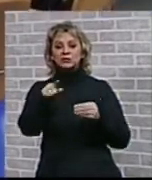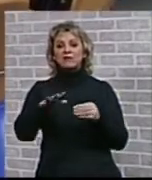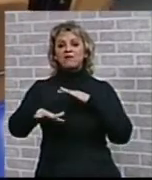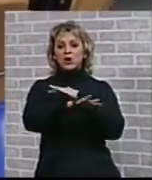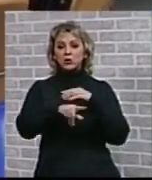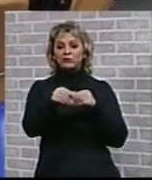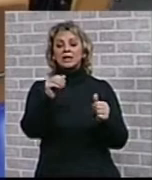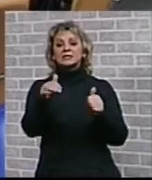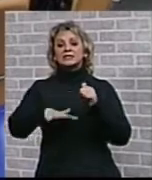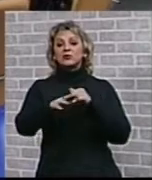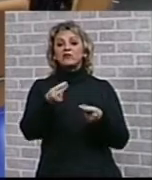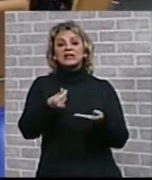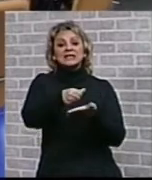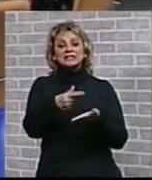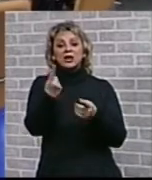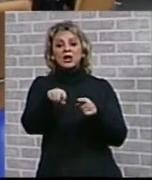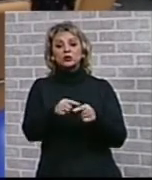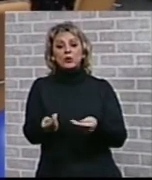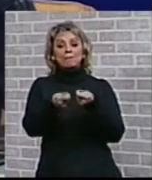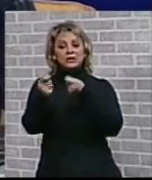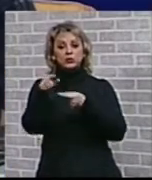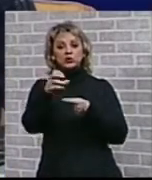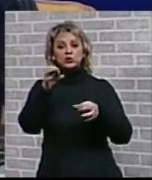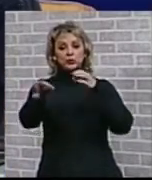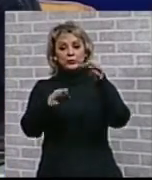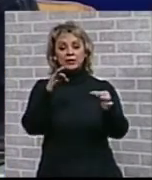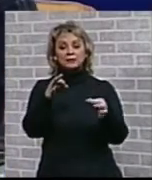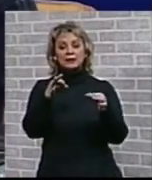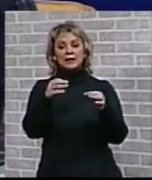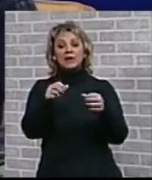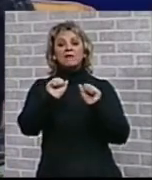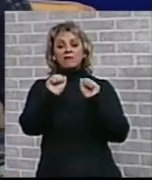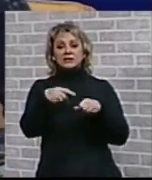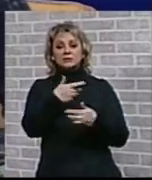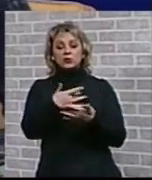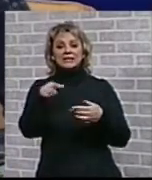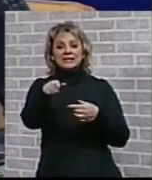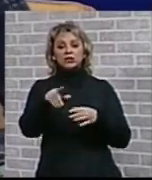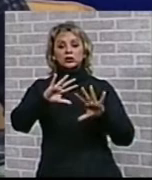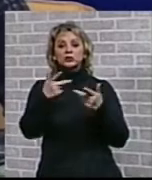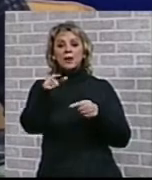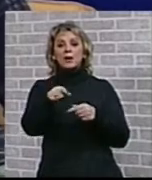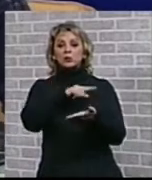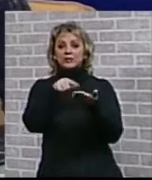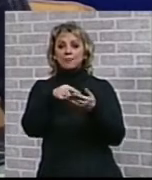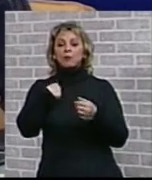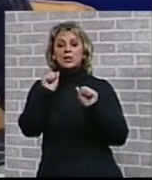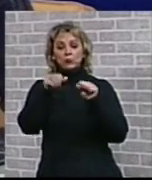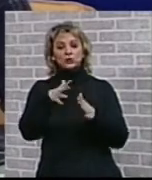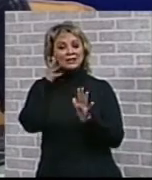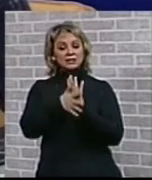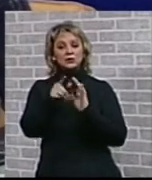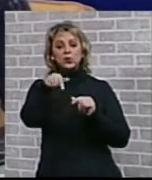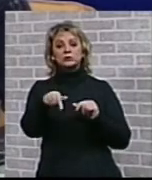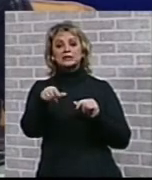дворовых территорий. Софинансирование, которое привносит субъект и, возможно, в некоторых случаях муниципалитет, оно может